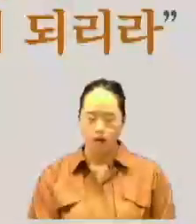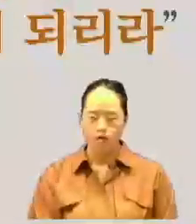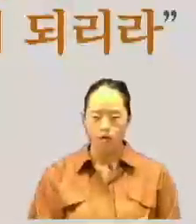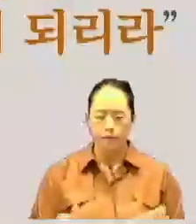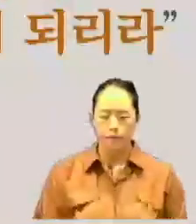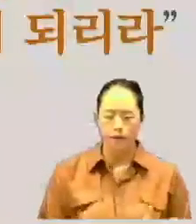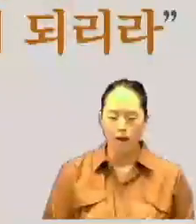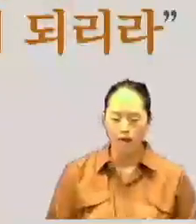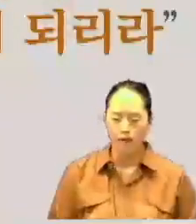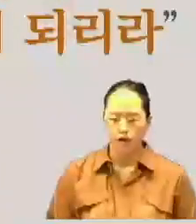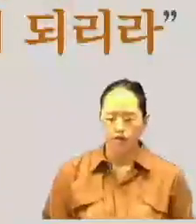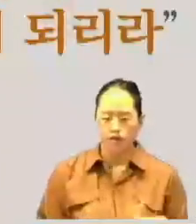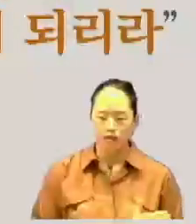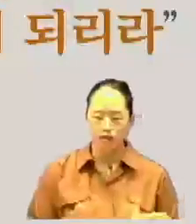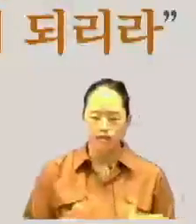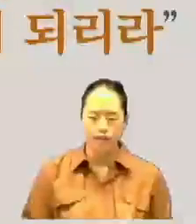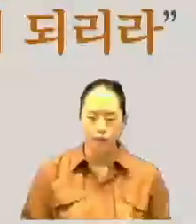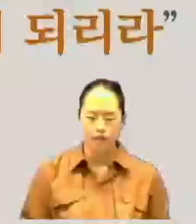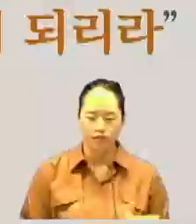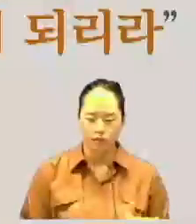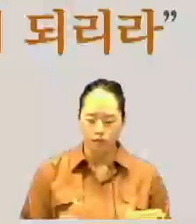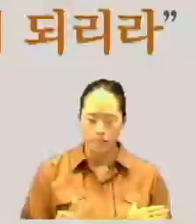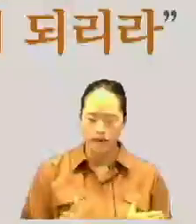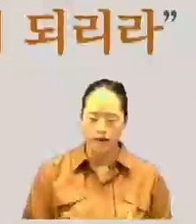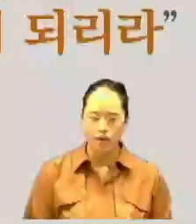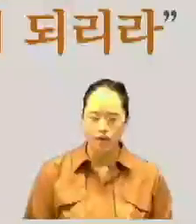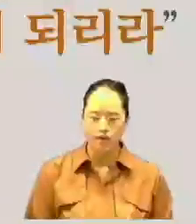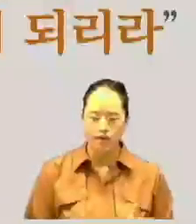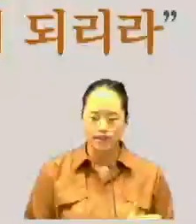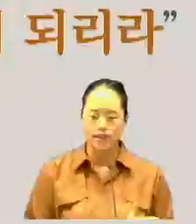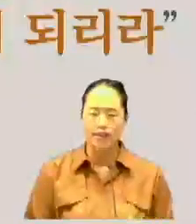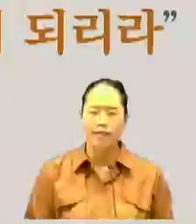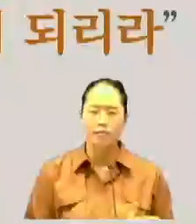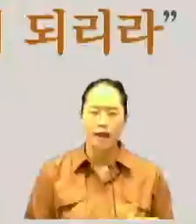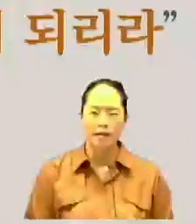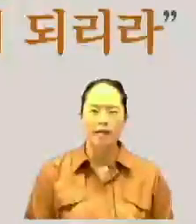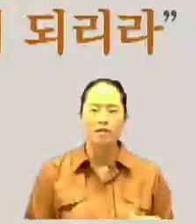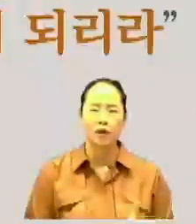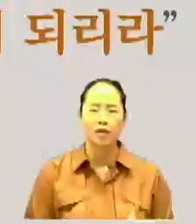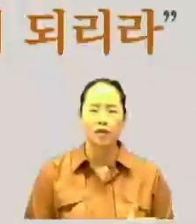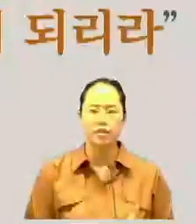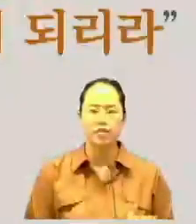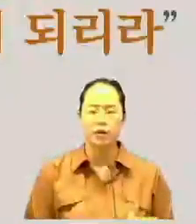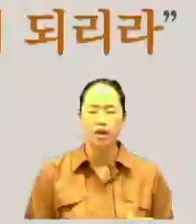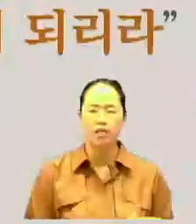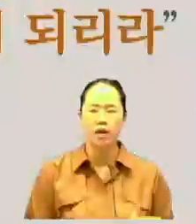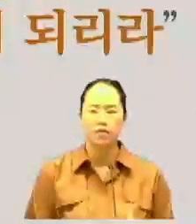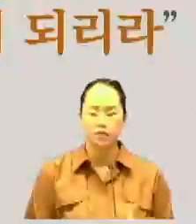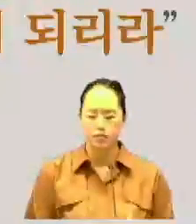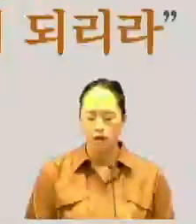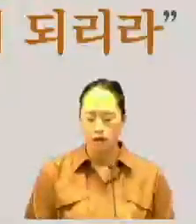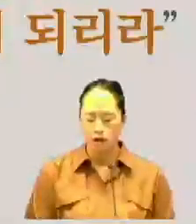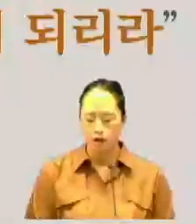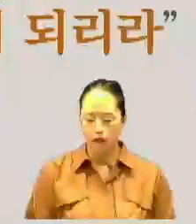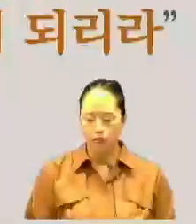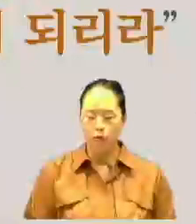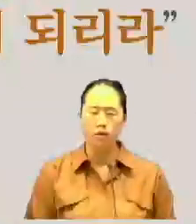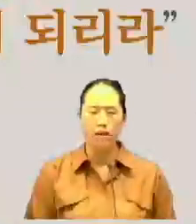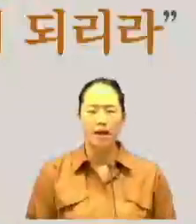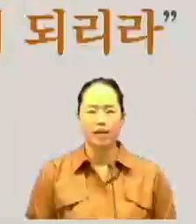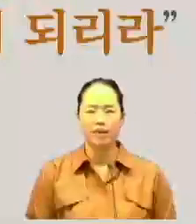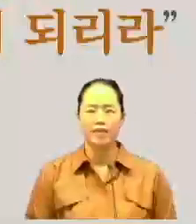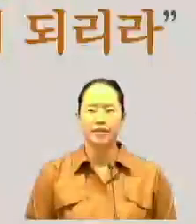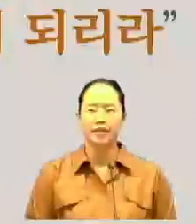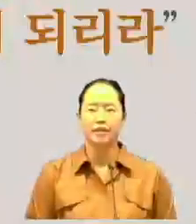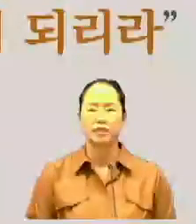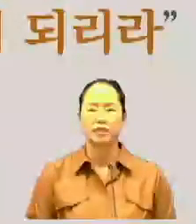然而呢，在外面的人呢，他们不明白我们人面对的最重要的问题是什么，然而呢，却在